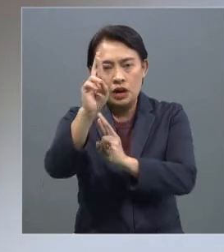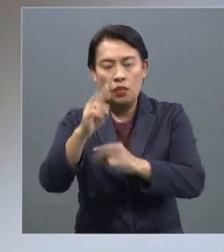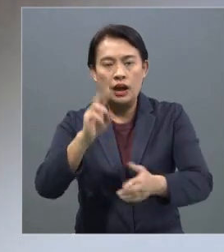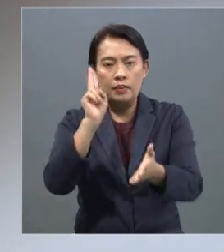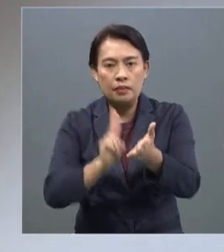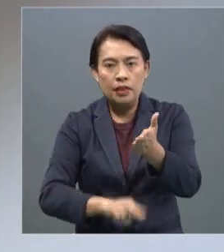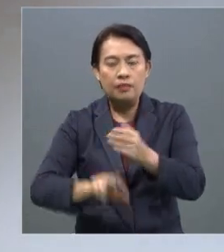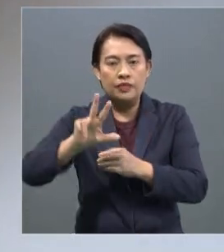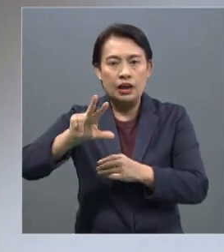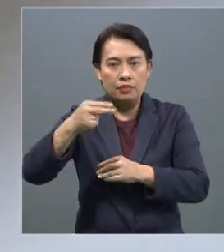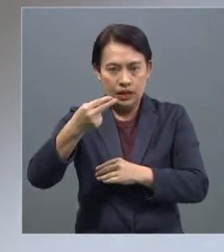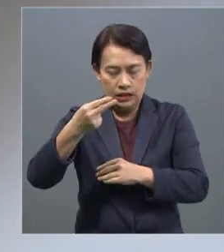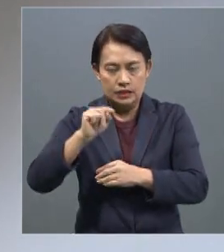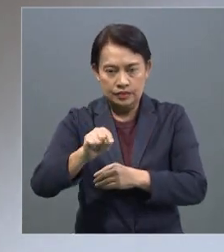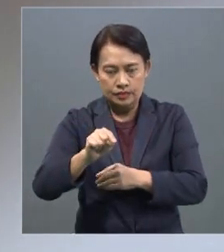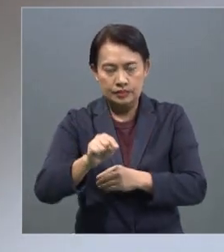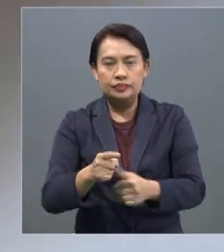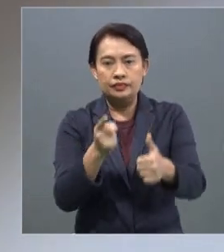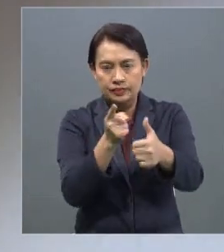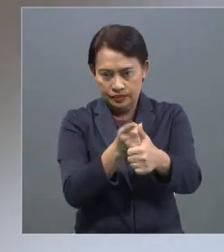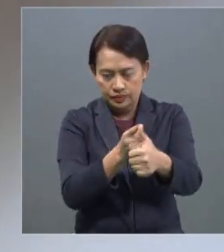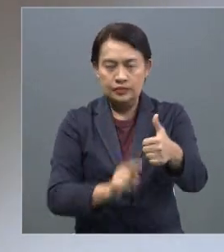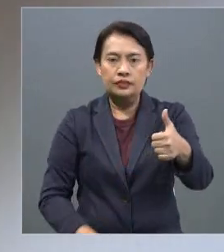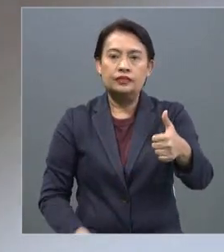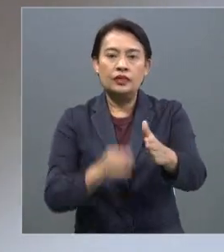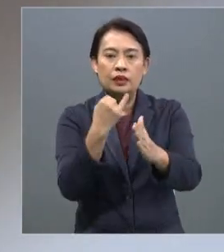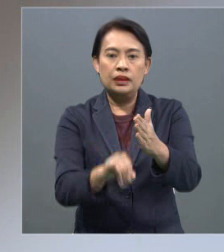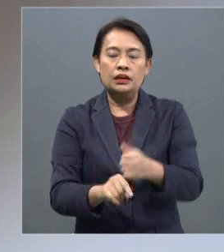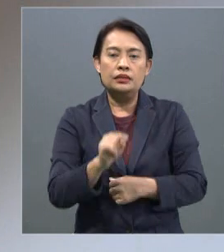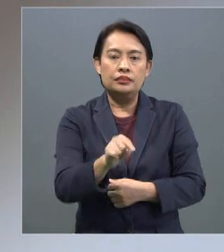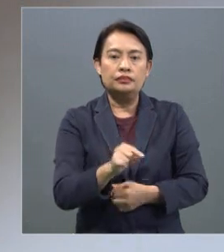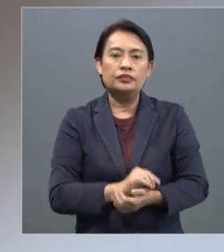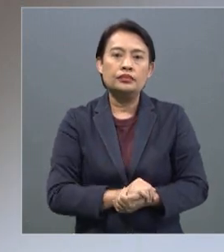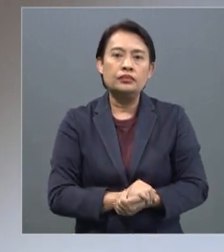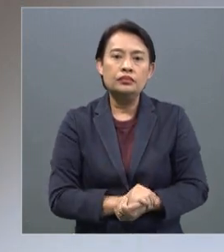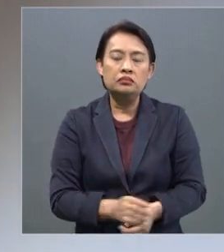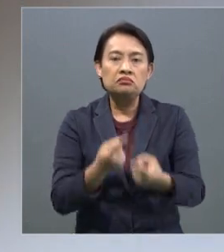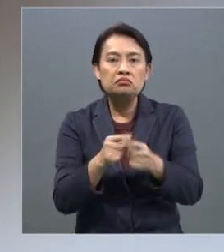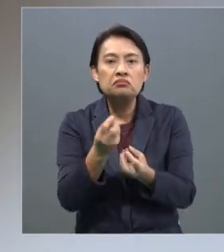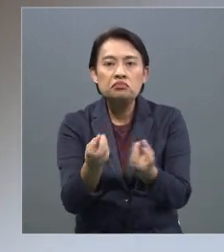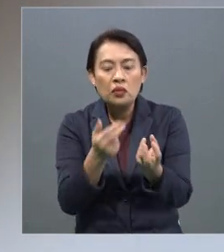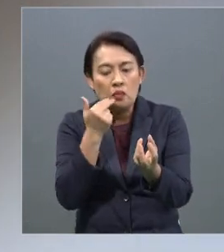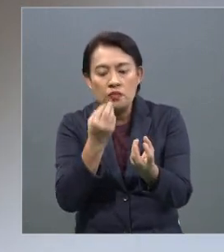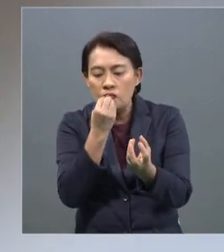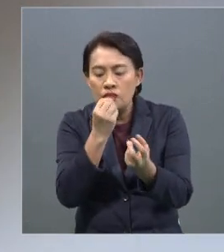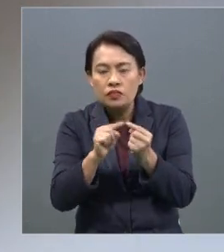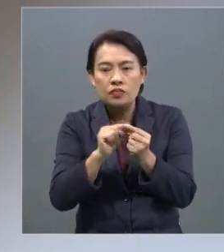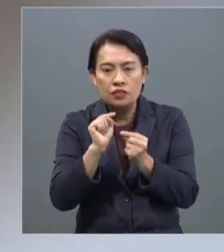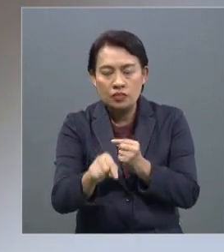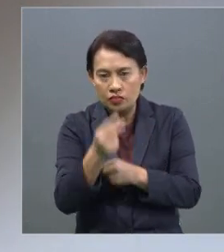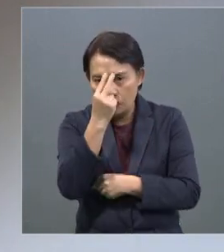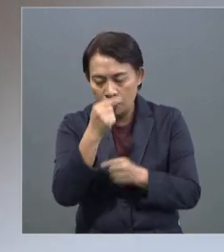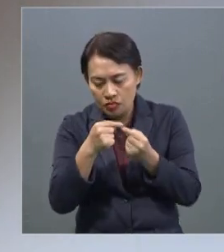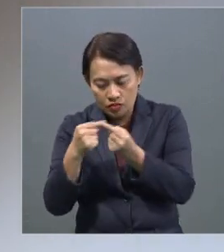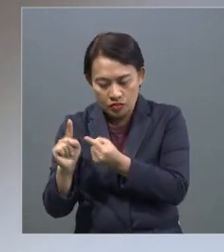ปรับไม่เกิน 30,000บาทอันนี้คือ 1เรื่องก่อนครับแล้วสิ่งที่เจอพวกนี้นั่นน่ะสิคือขนมเนี่ยตัวขนมเราต้องไปดู